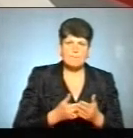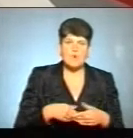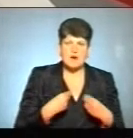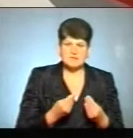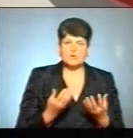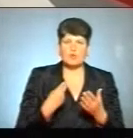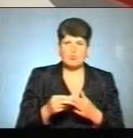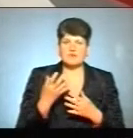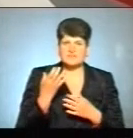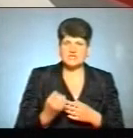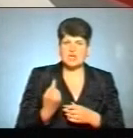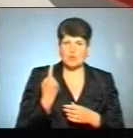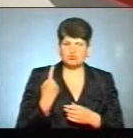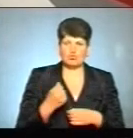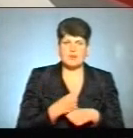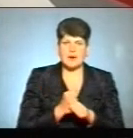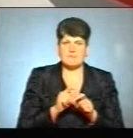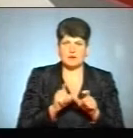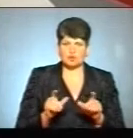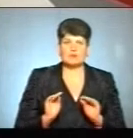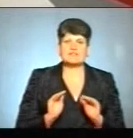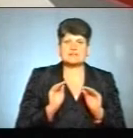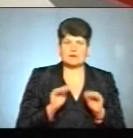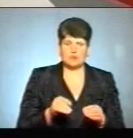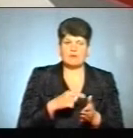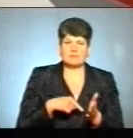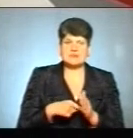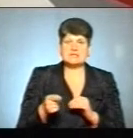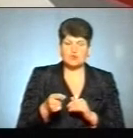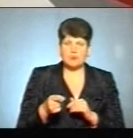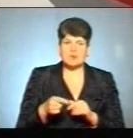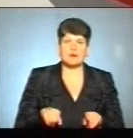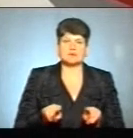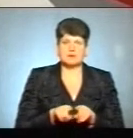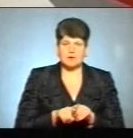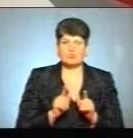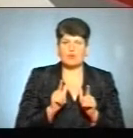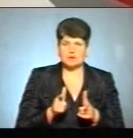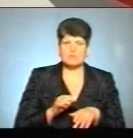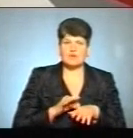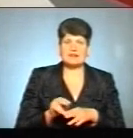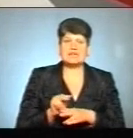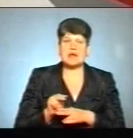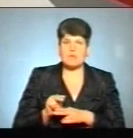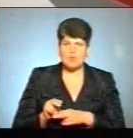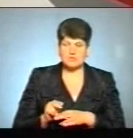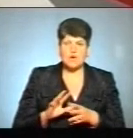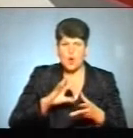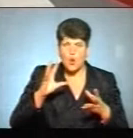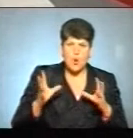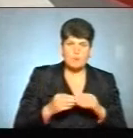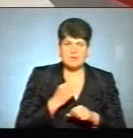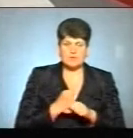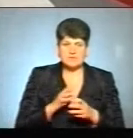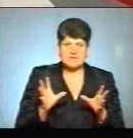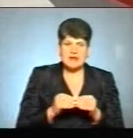закупив ще одну вірусологічну лабораторію, яку буде встановлено в місті Тернополі, а також згодилися провести ремонти. Об'єм цих робіт